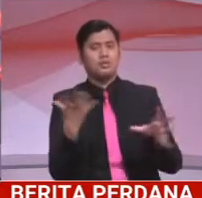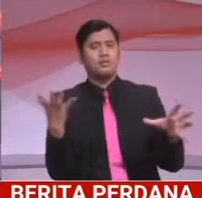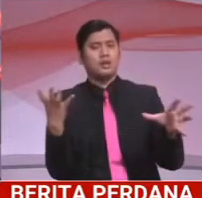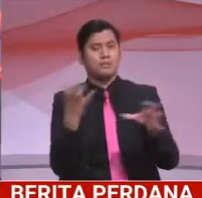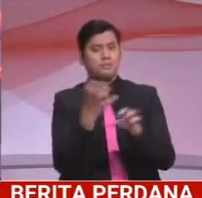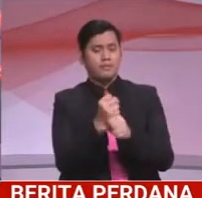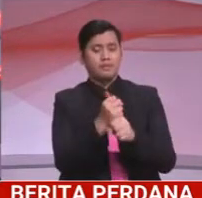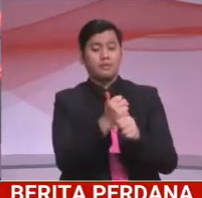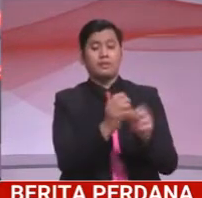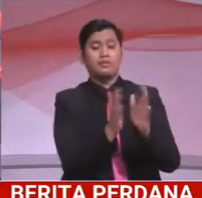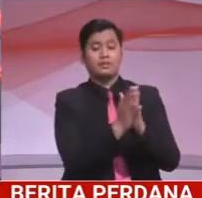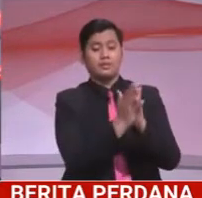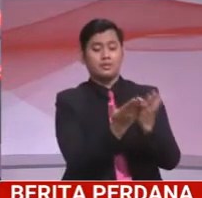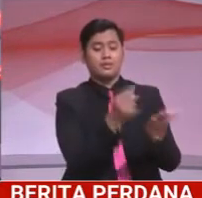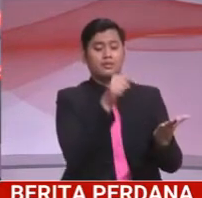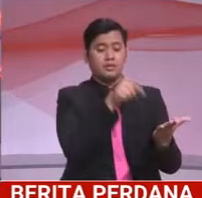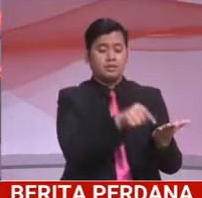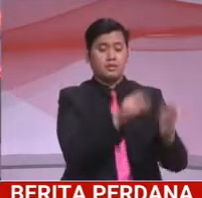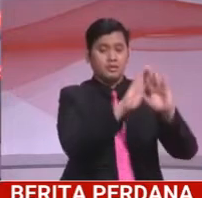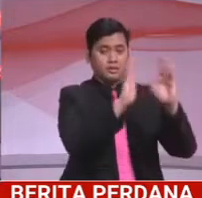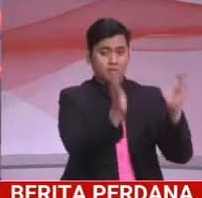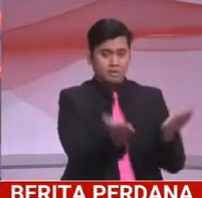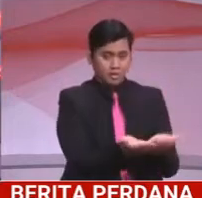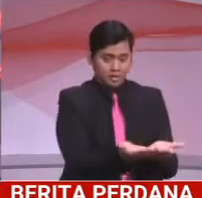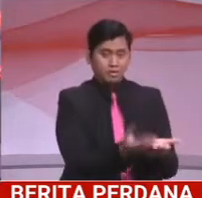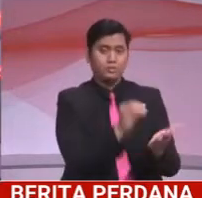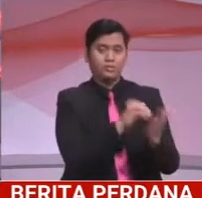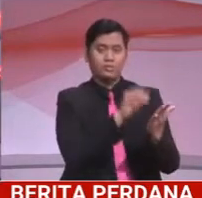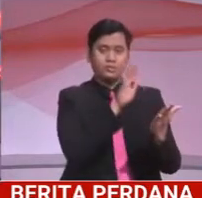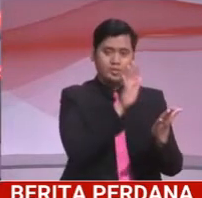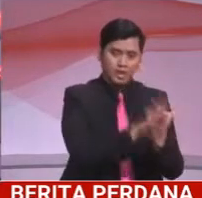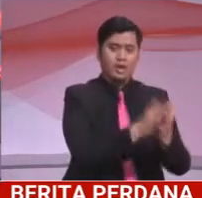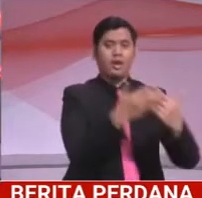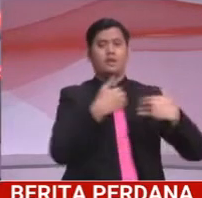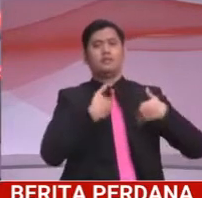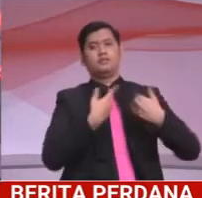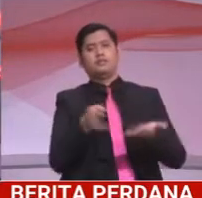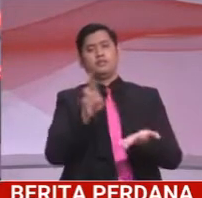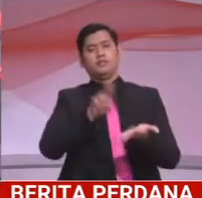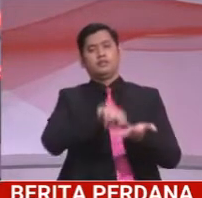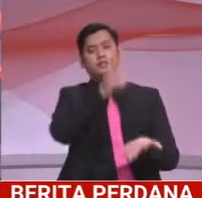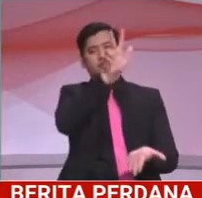World Record gwr pada 18 November ini disahkan secara